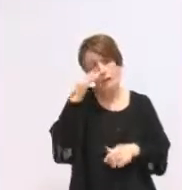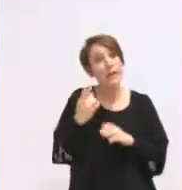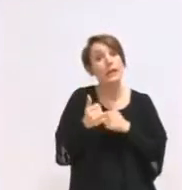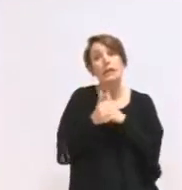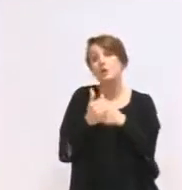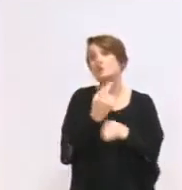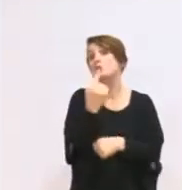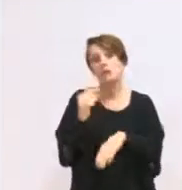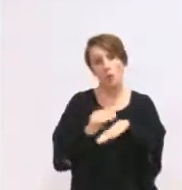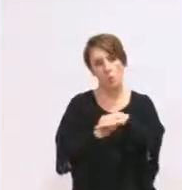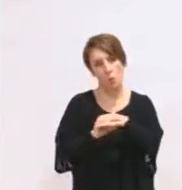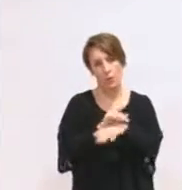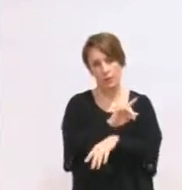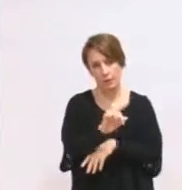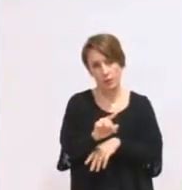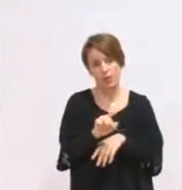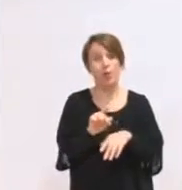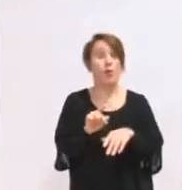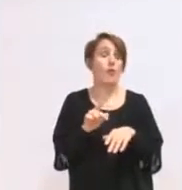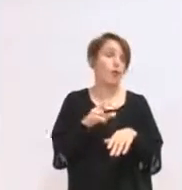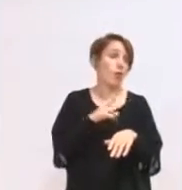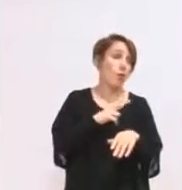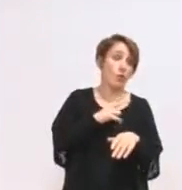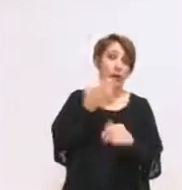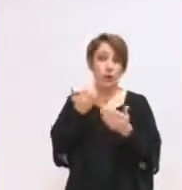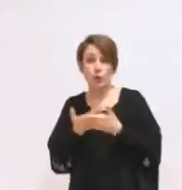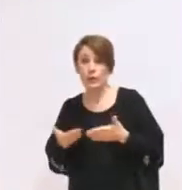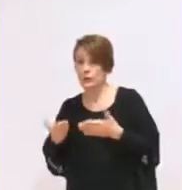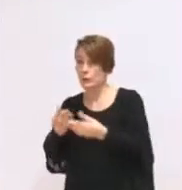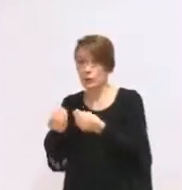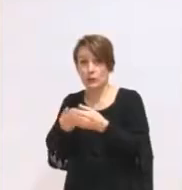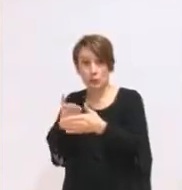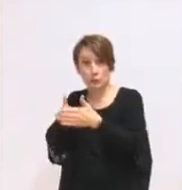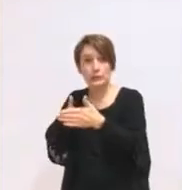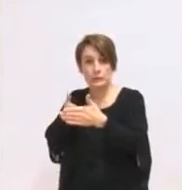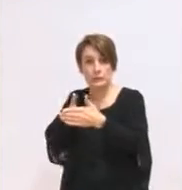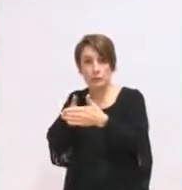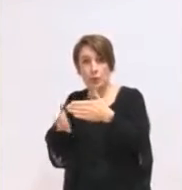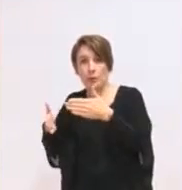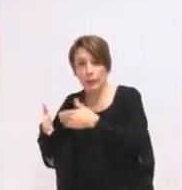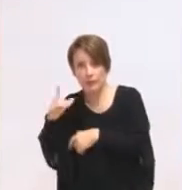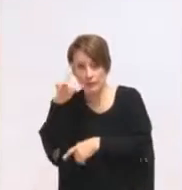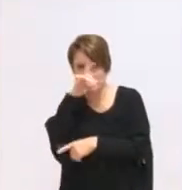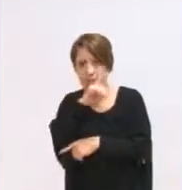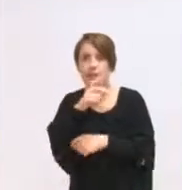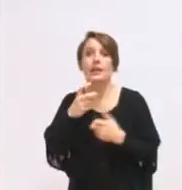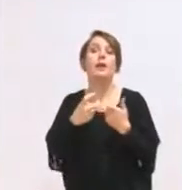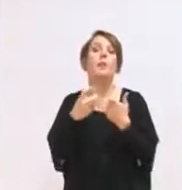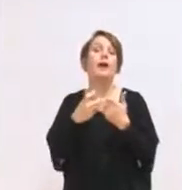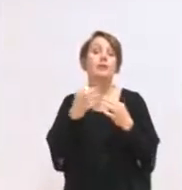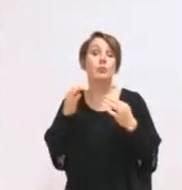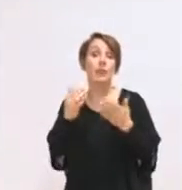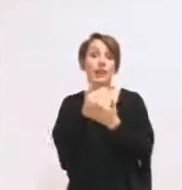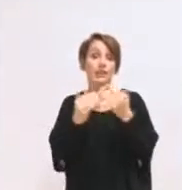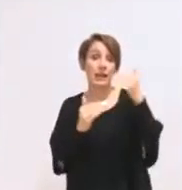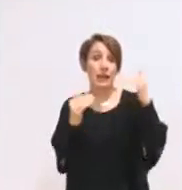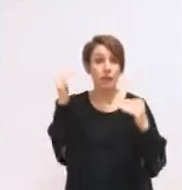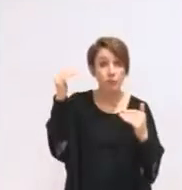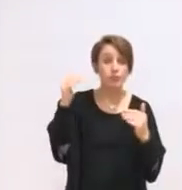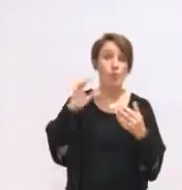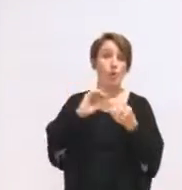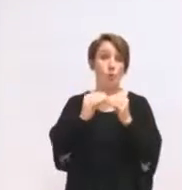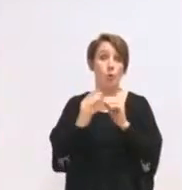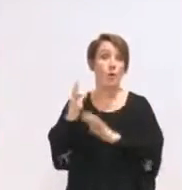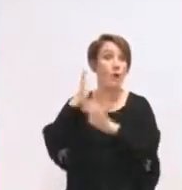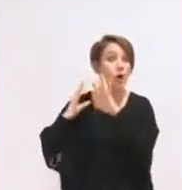a plein de freins annexes qui viennent et qu'il est difficile de contourner. Je pense notamment sur l'écart de salaire, aux problématiques